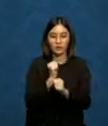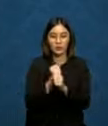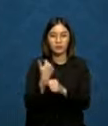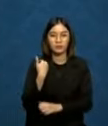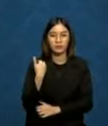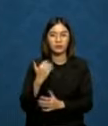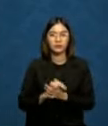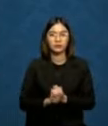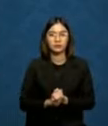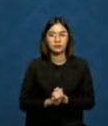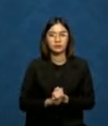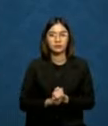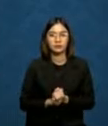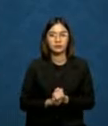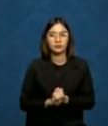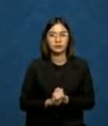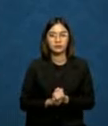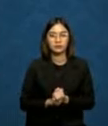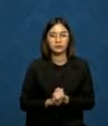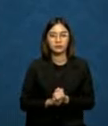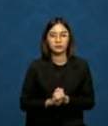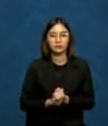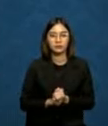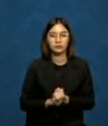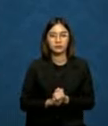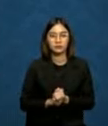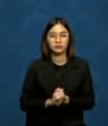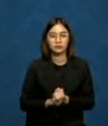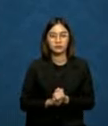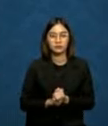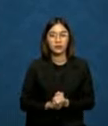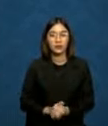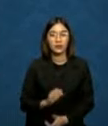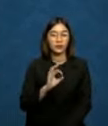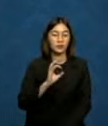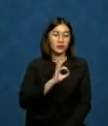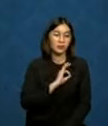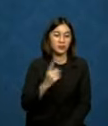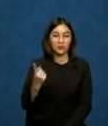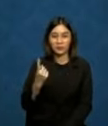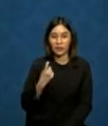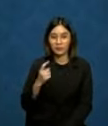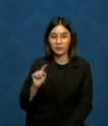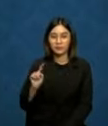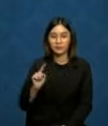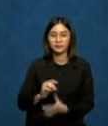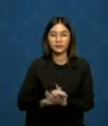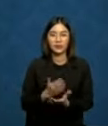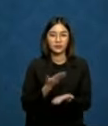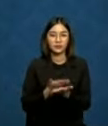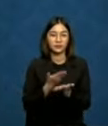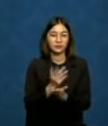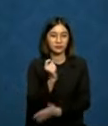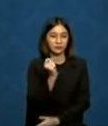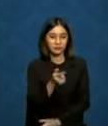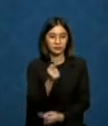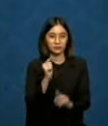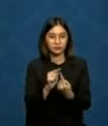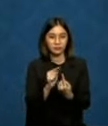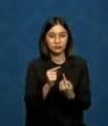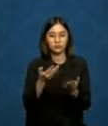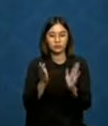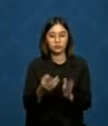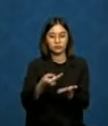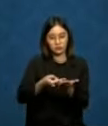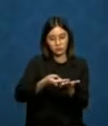นะคะสำหรับที่ท่านสมาชิกถามมาว่าค่าใช้จ่ายในการจ้าง